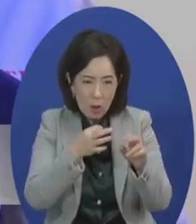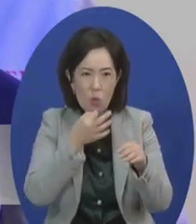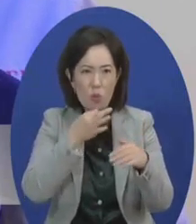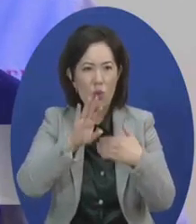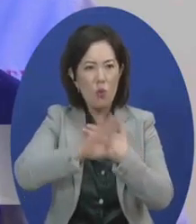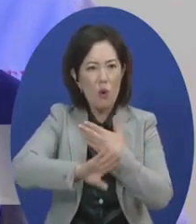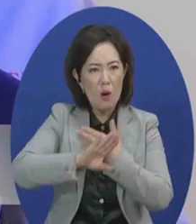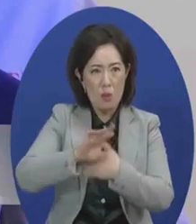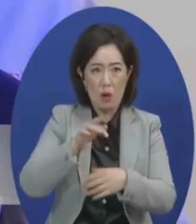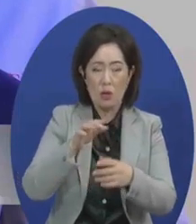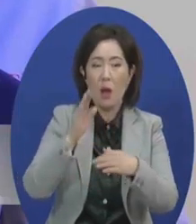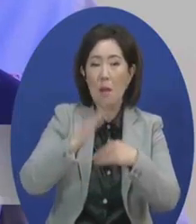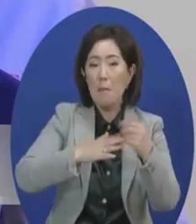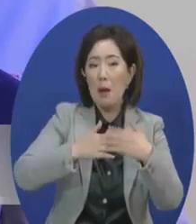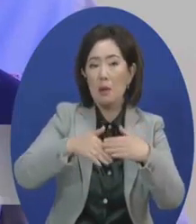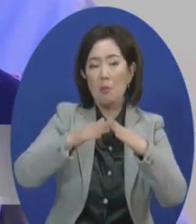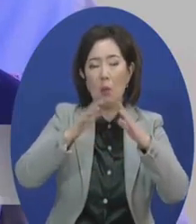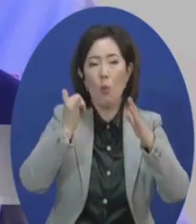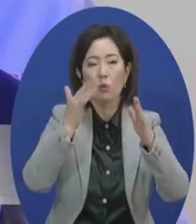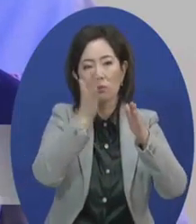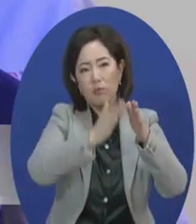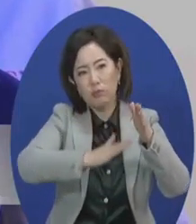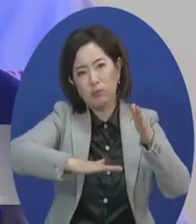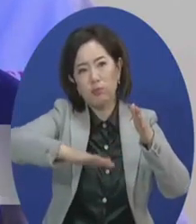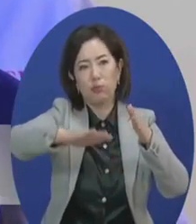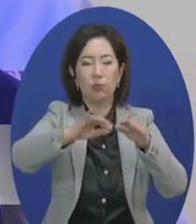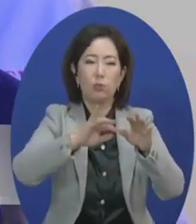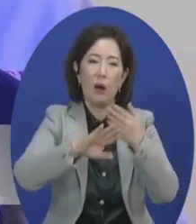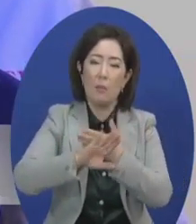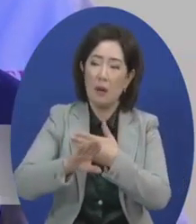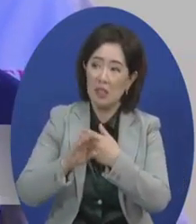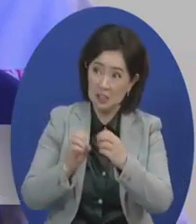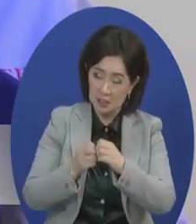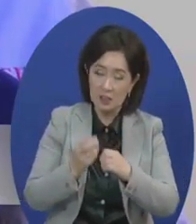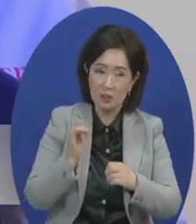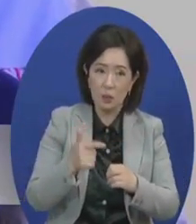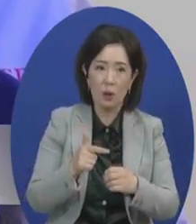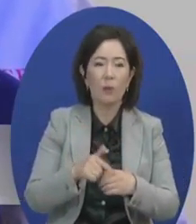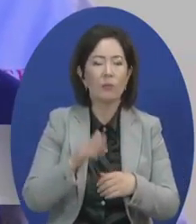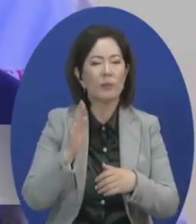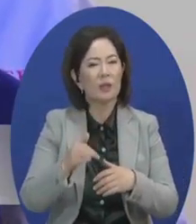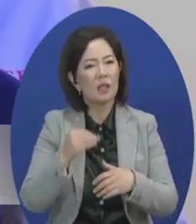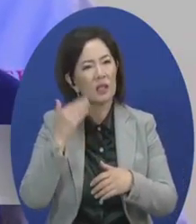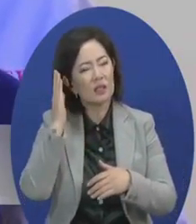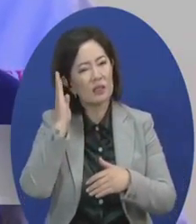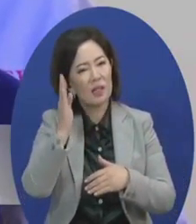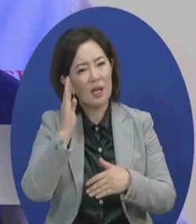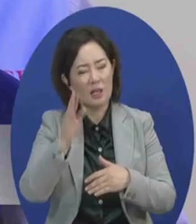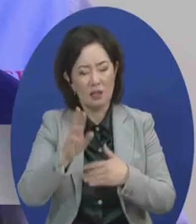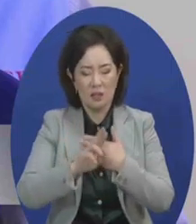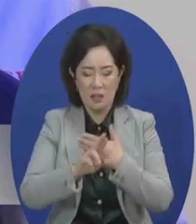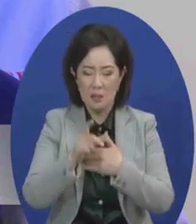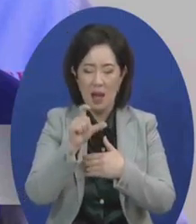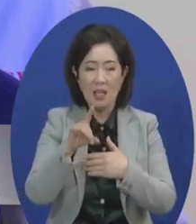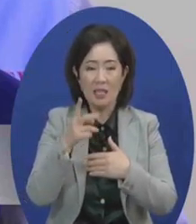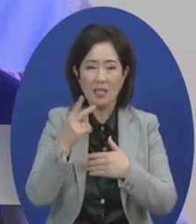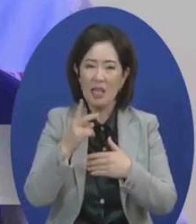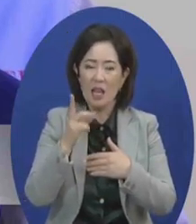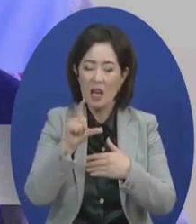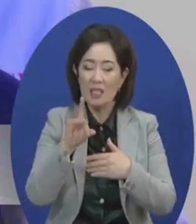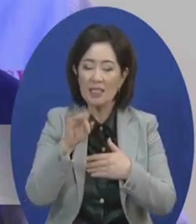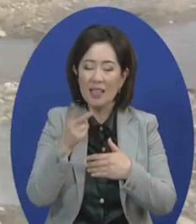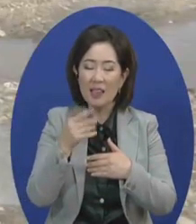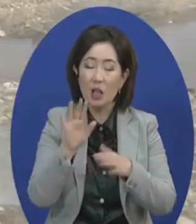урьдсан сэргийлсэн л энэ барилга байгууламж усны барилга байгууламж хийж байгаа гэсэн үг. Тэгэхээр ер нь бол цаашд бол ийм эрсдэлтэй нөхцөл байдал үүсэхгүй